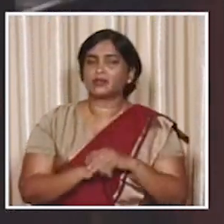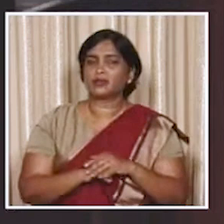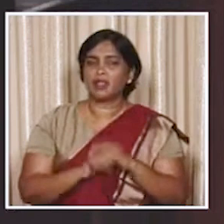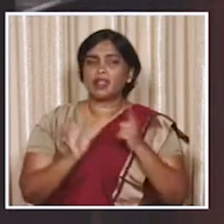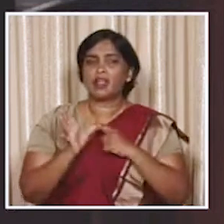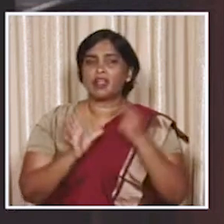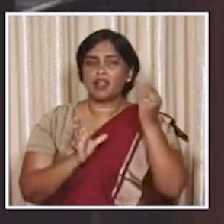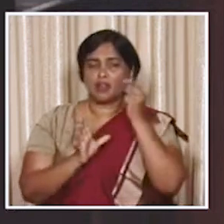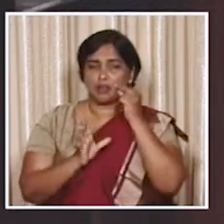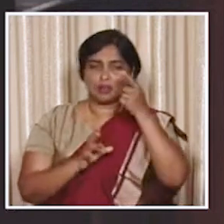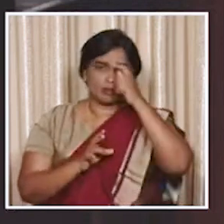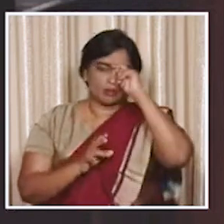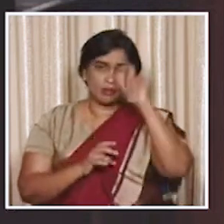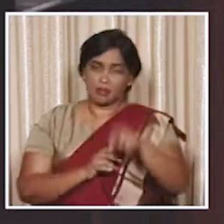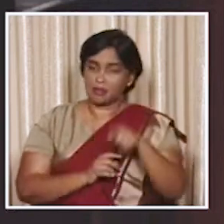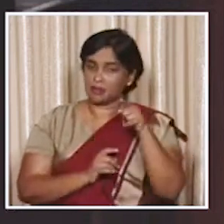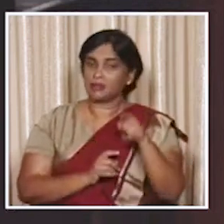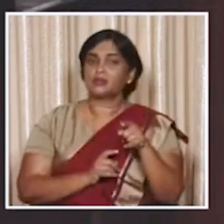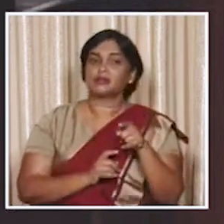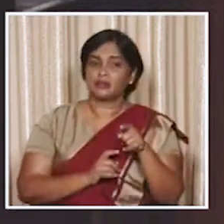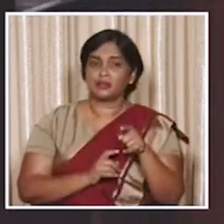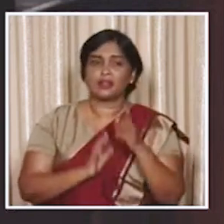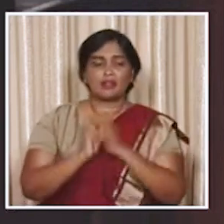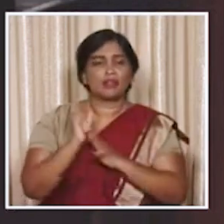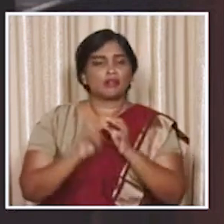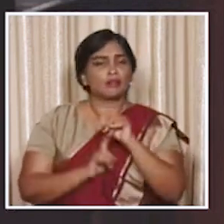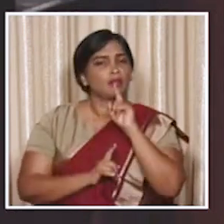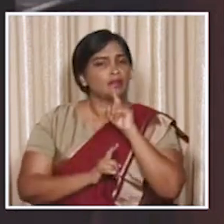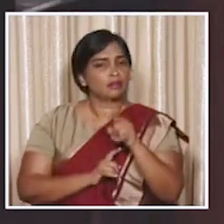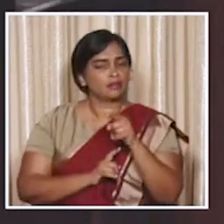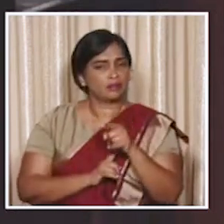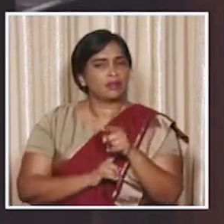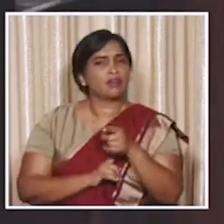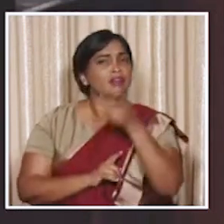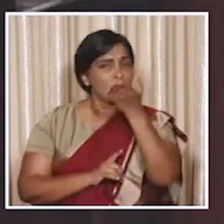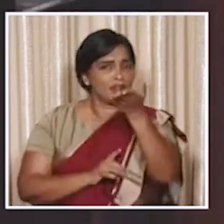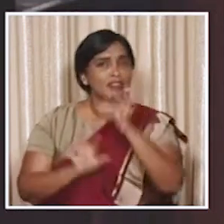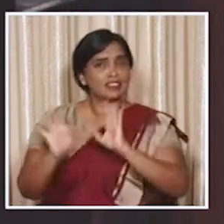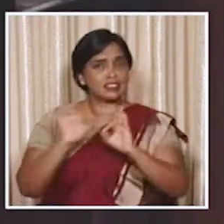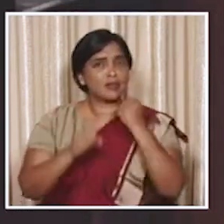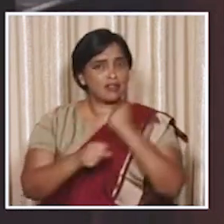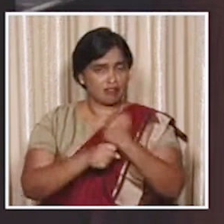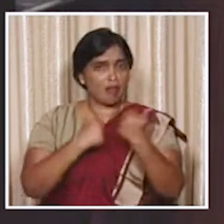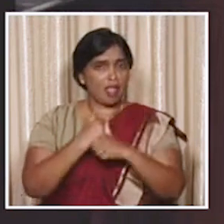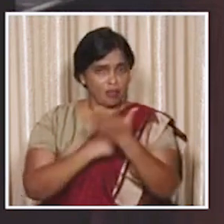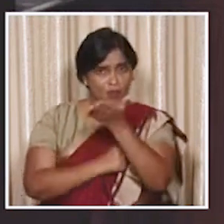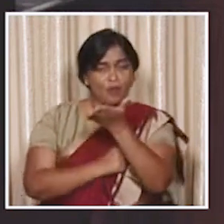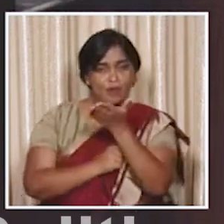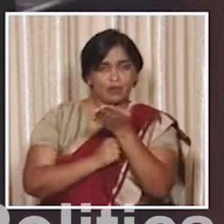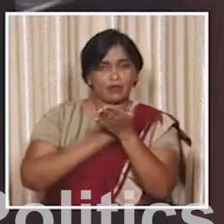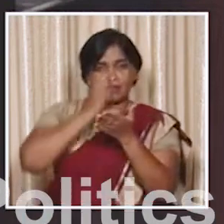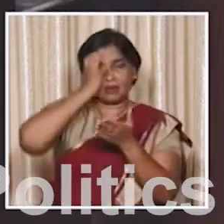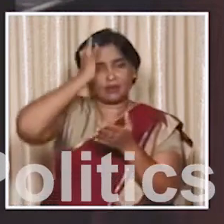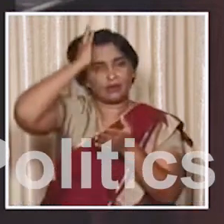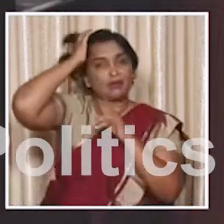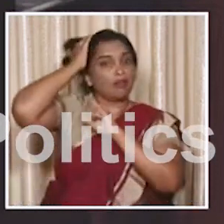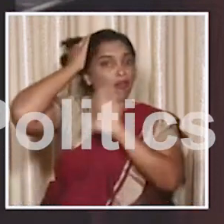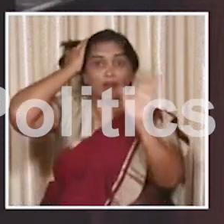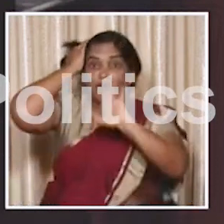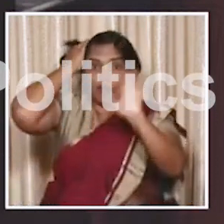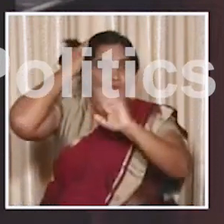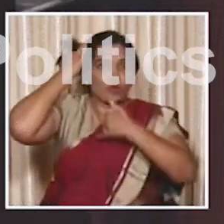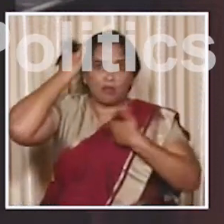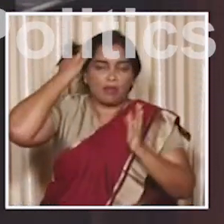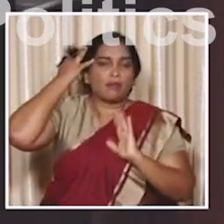අනුර කුමාර දිසානායක මහත්තයාගෙන් මන්ත්‍රීතුමාගෙන් අහනවා මේ ඕගොල්ලෝ නේද යහපාල ආණ්ඩුව හැදුවේ කියලා. එතුමා කියනවා